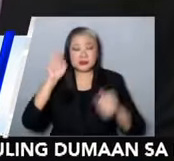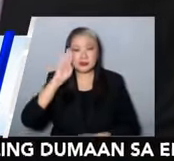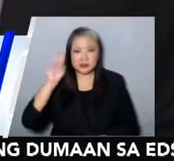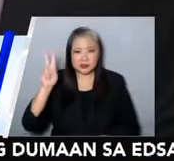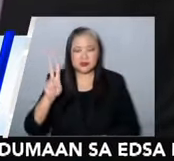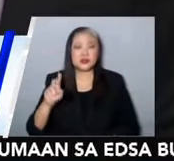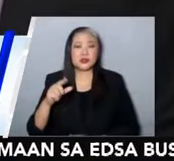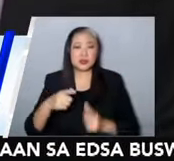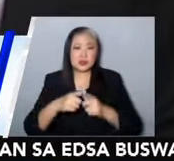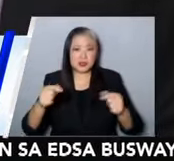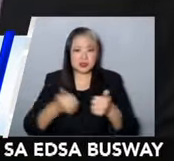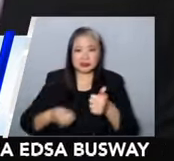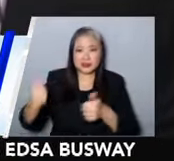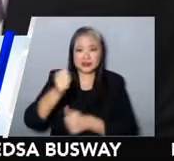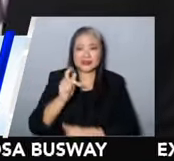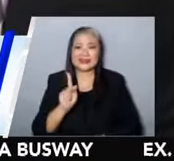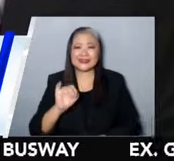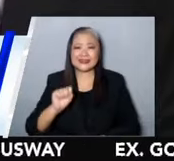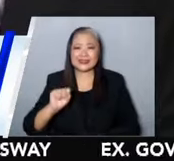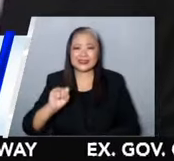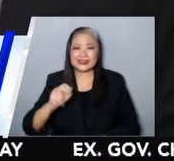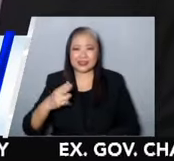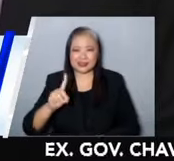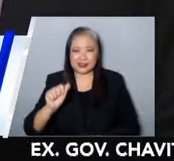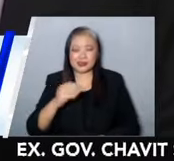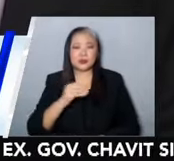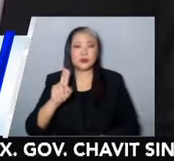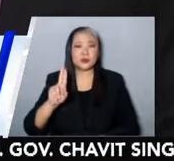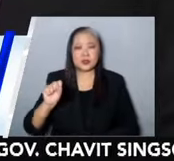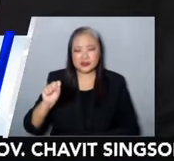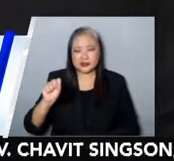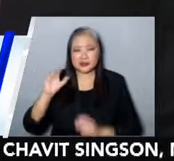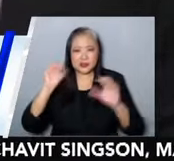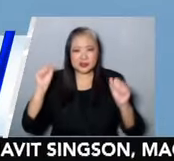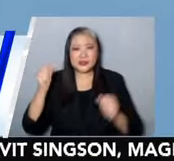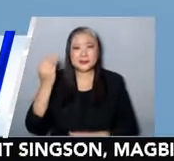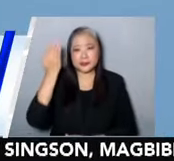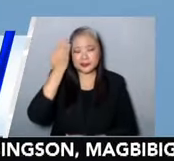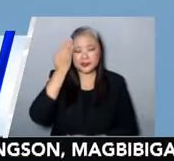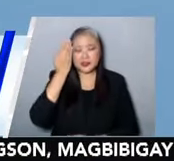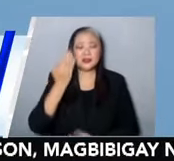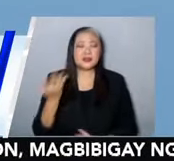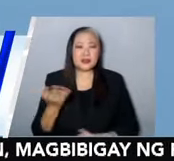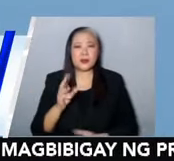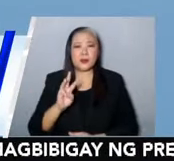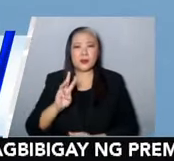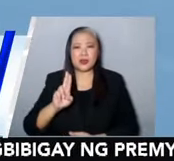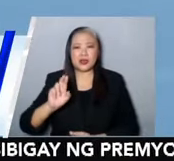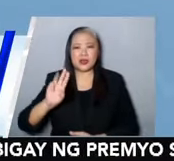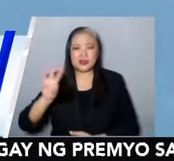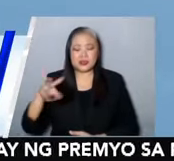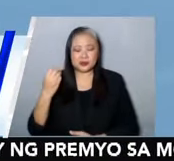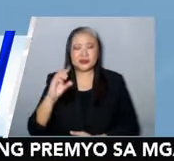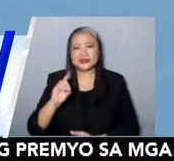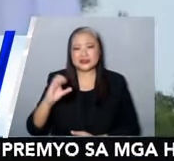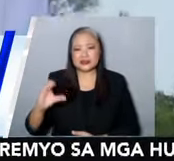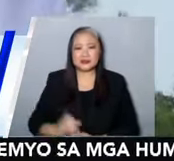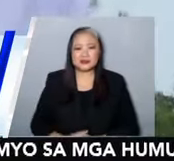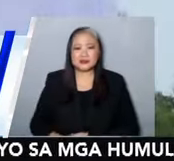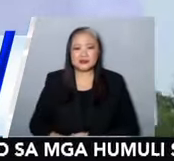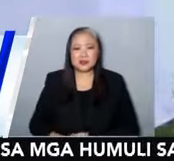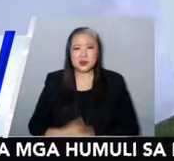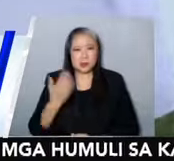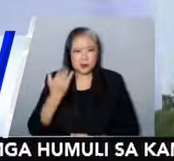Kishida at US President Joe Biden sa Washington DC sa Amerika. Kasunod ito ng maritime joint patrols na isinagawa